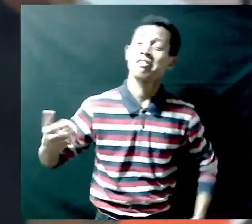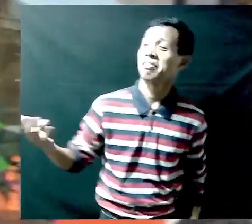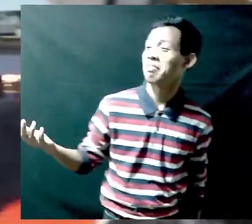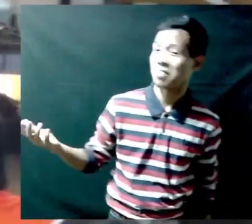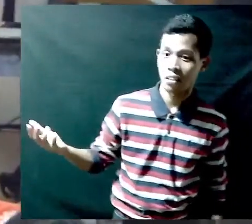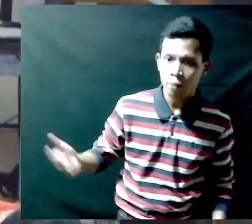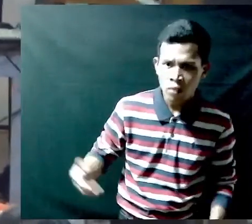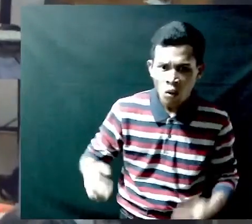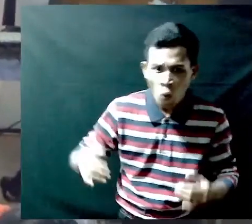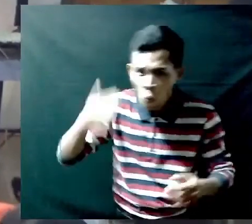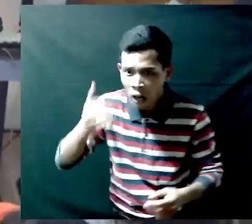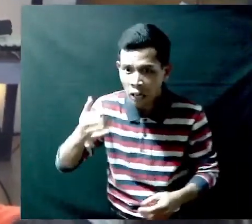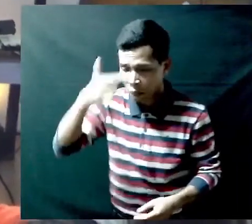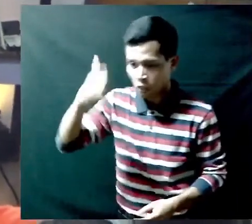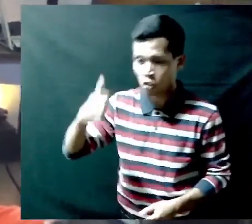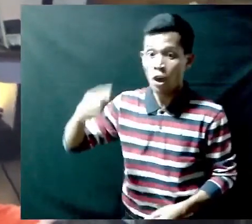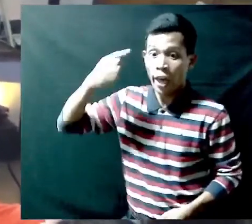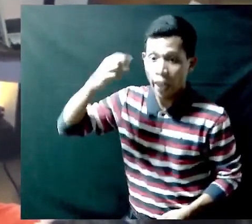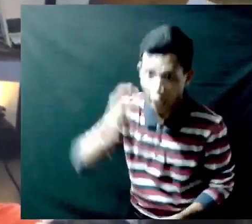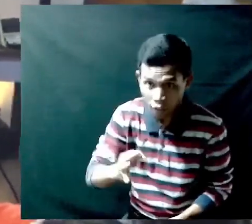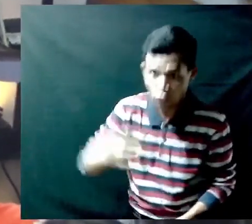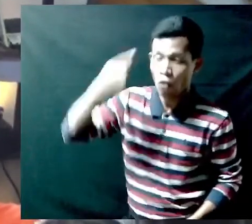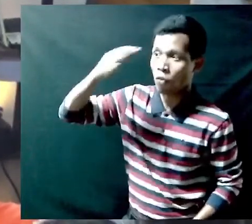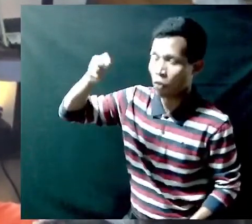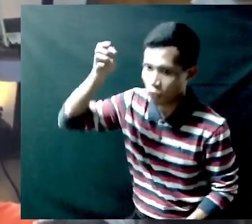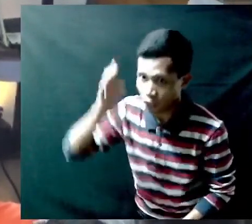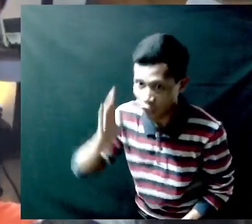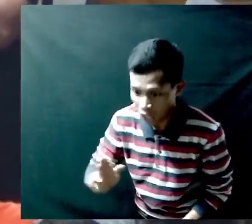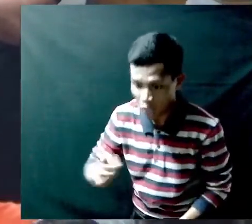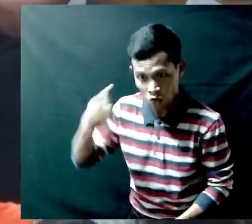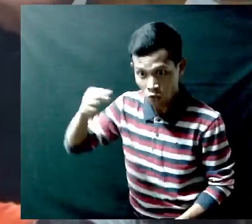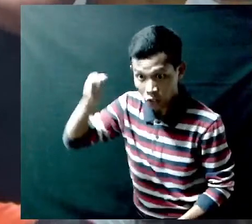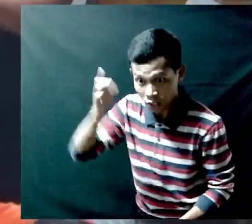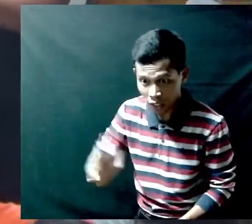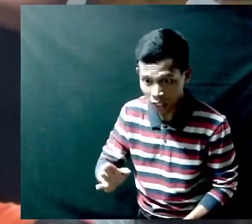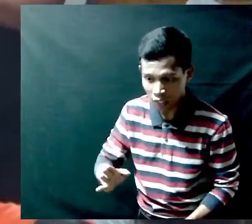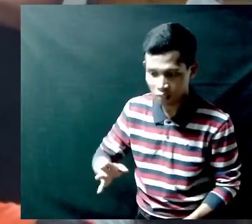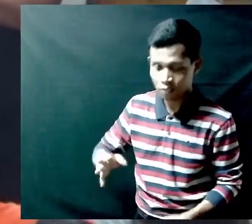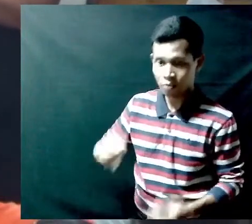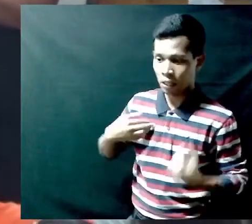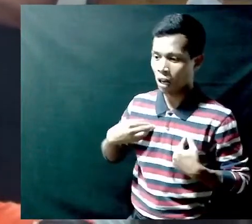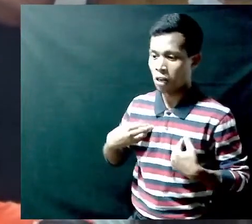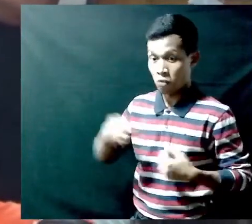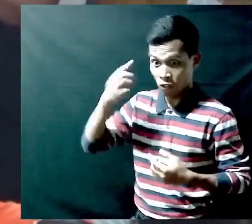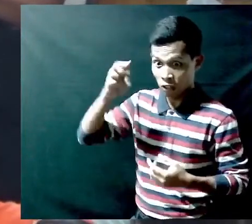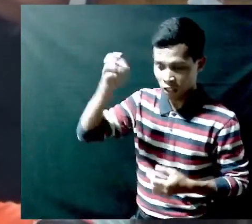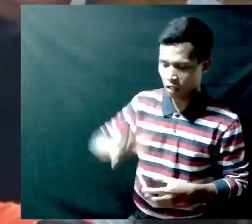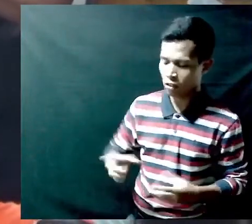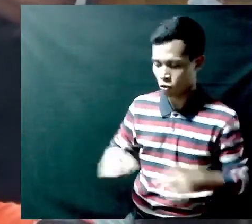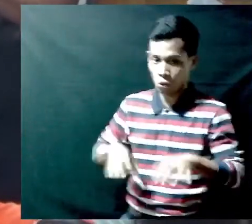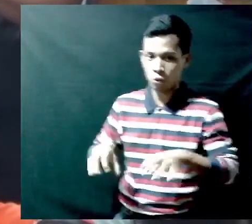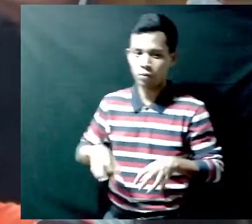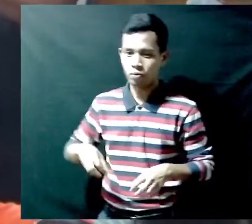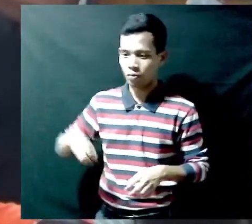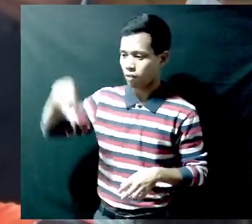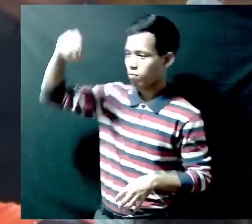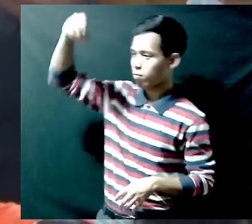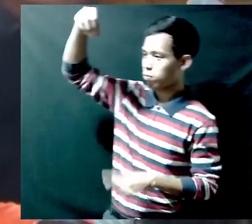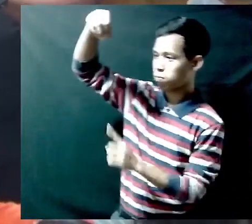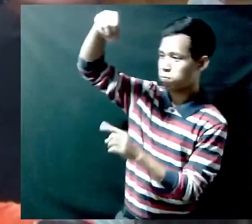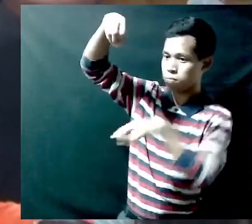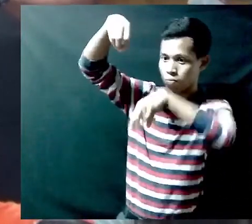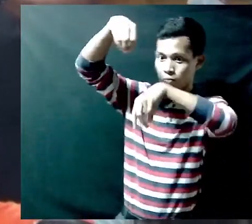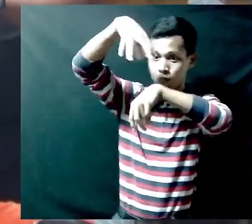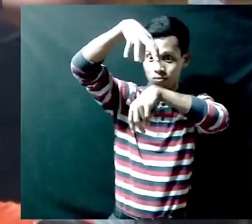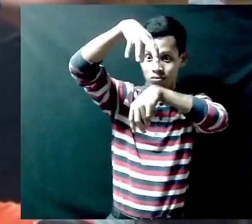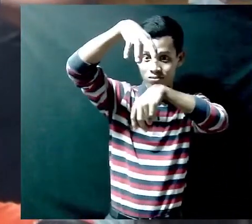makakagawa ka ng maganda para kay Lord, hindi mo maiiwasan talaga ang spotlight gaganon sa'yo eh. Yung spotlight ng tao, gaganon sa'yo yan. Hindi